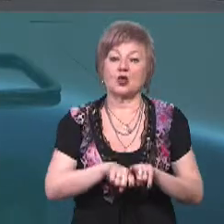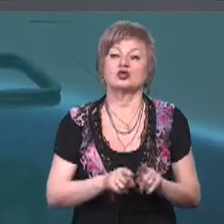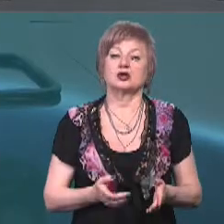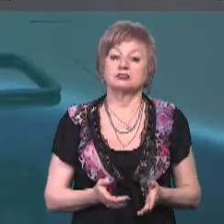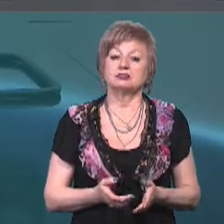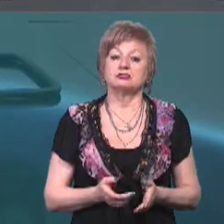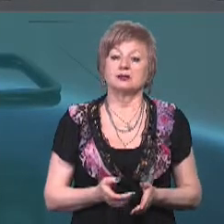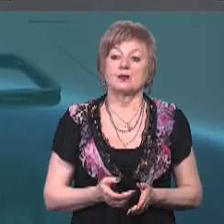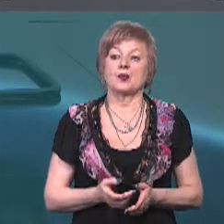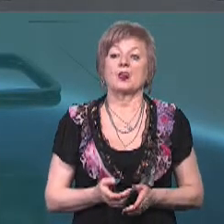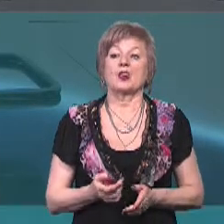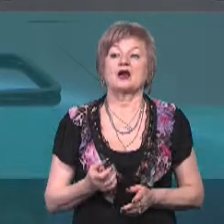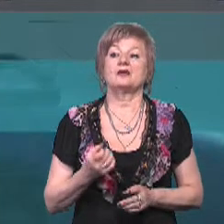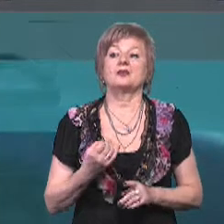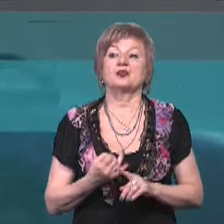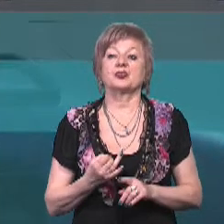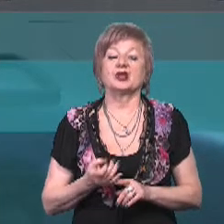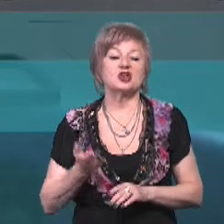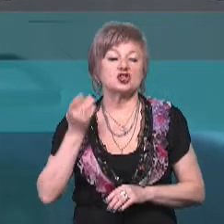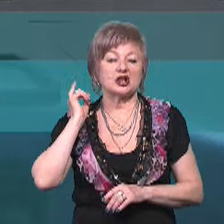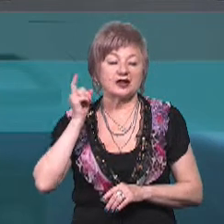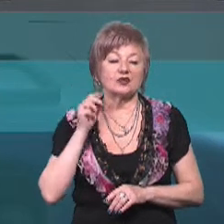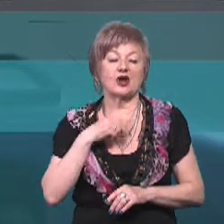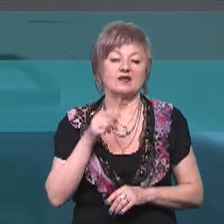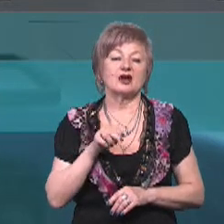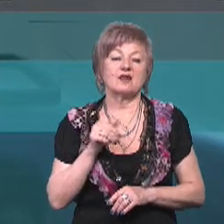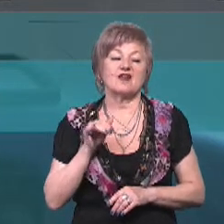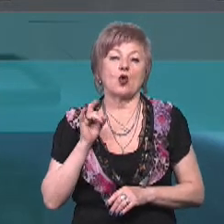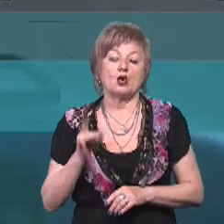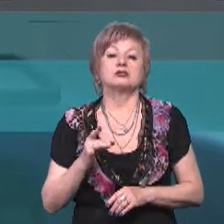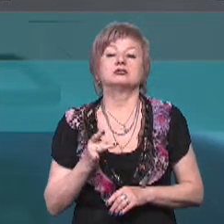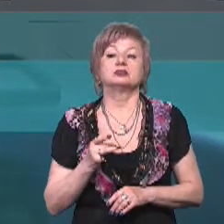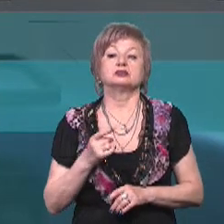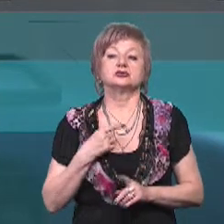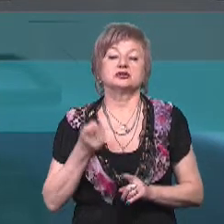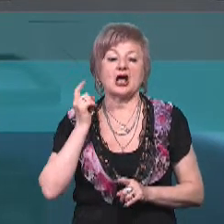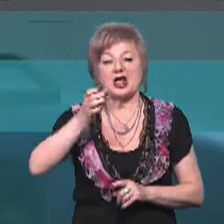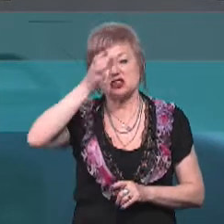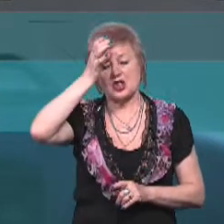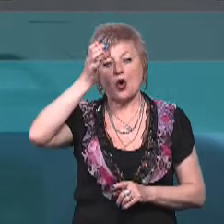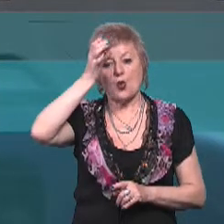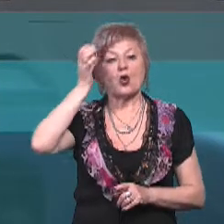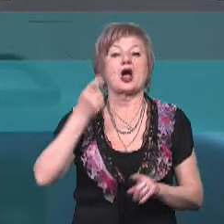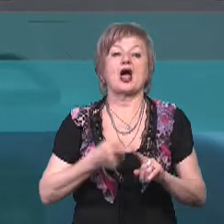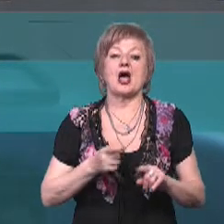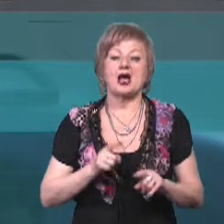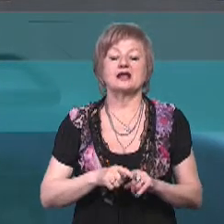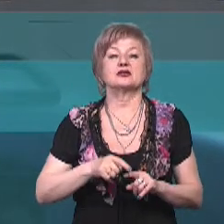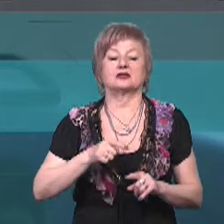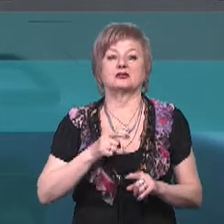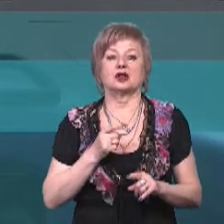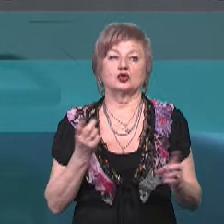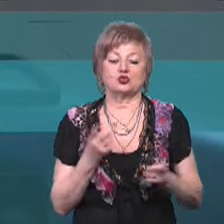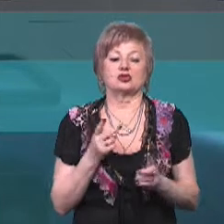що Піфагор ще з давнини казав, що перша і найголовніша наука – це навчитися називати речі